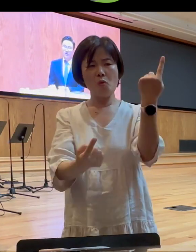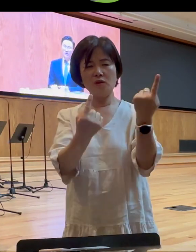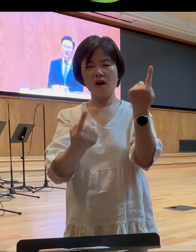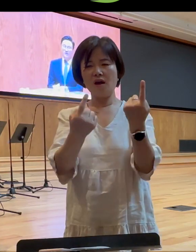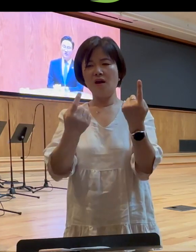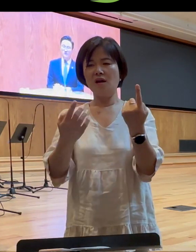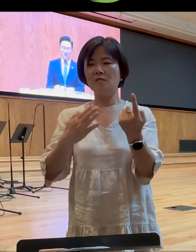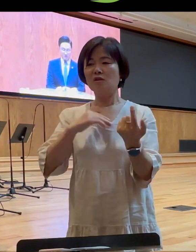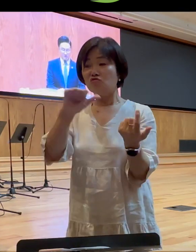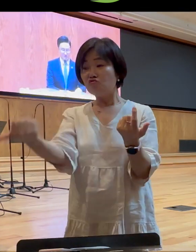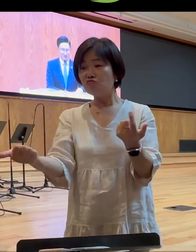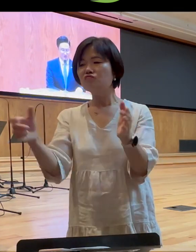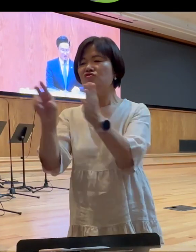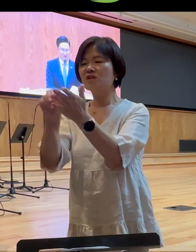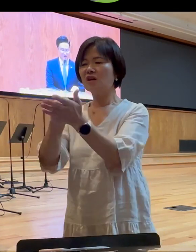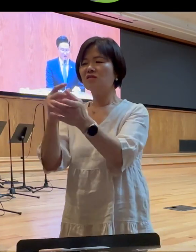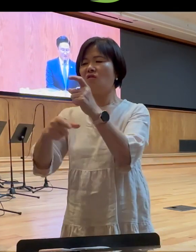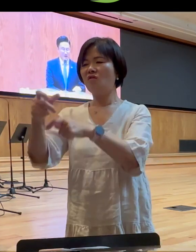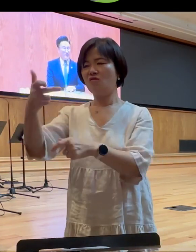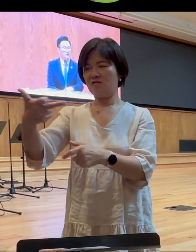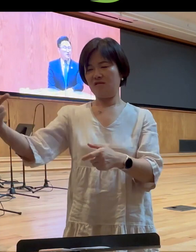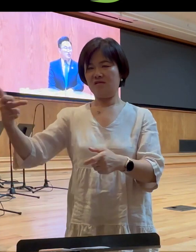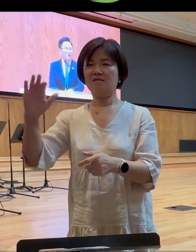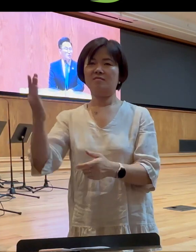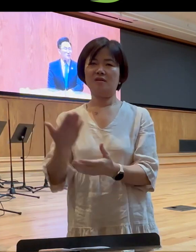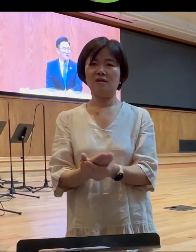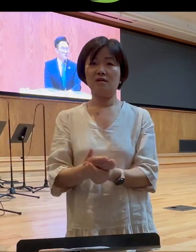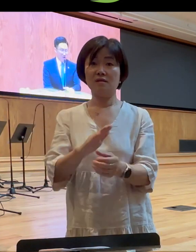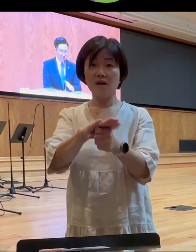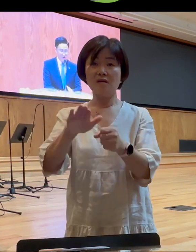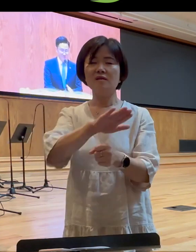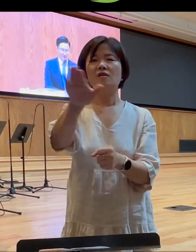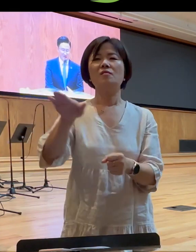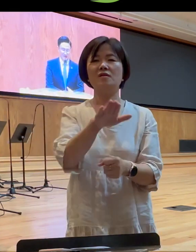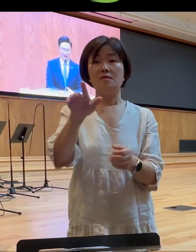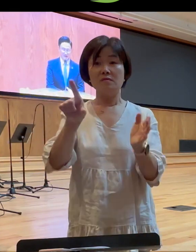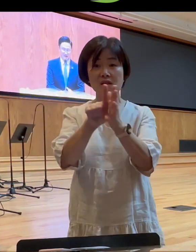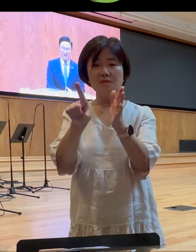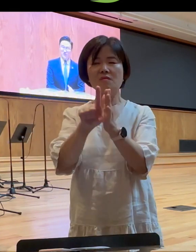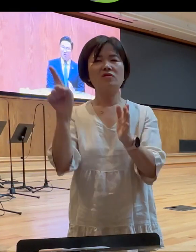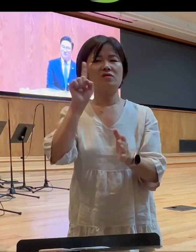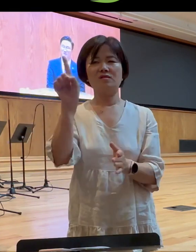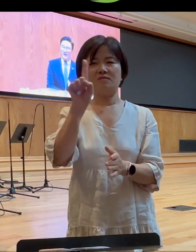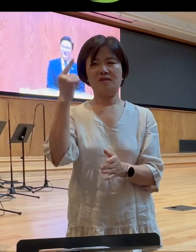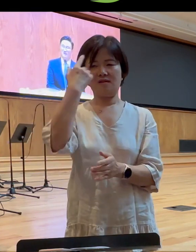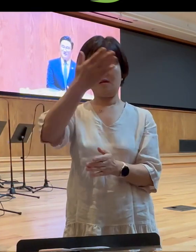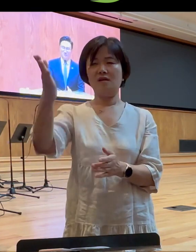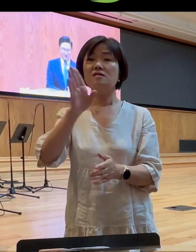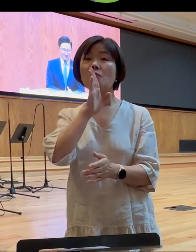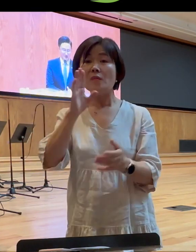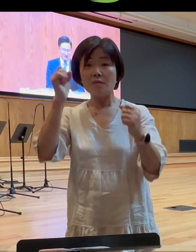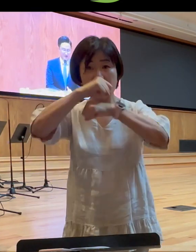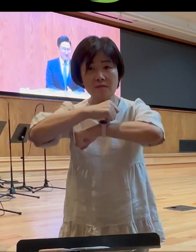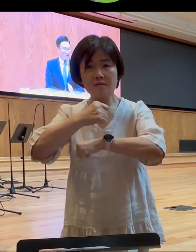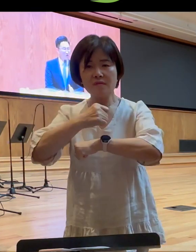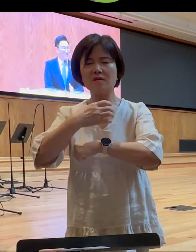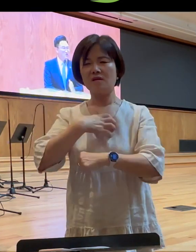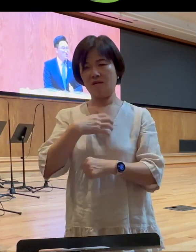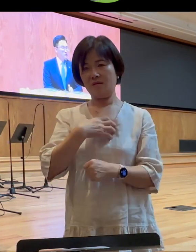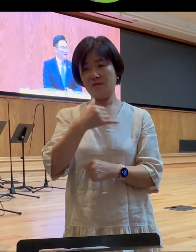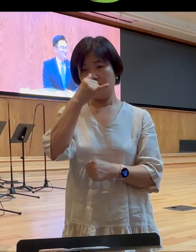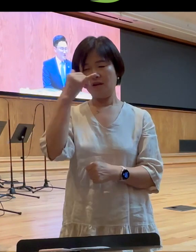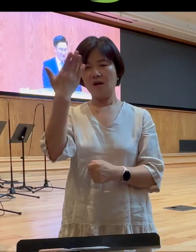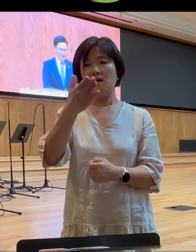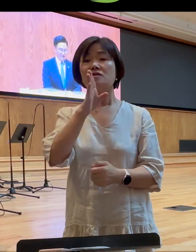더 컸던 것입니다. 사랑하는 여러분, 여러분의 믿음은 어떠합니까? 정말 망할 것 같습니까? 정말 죽을